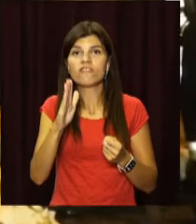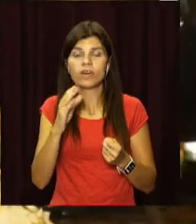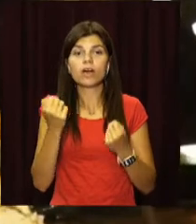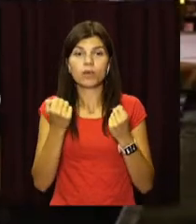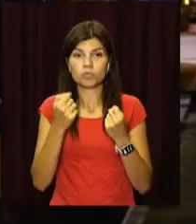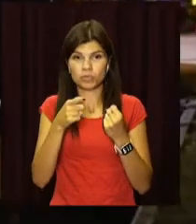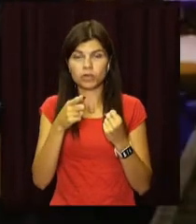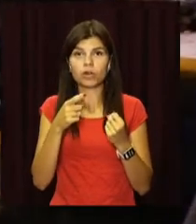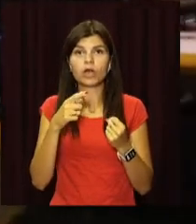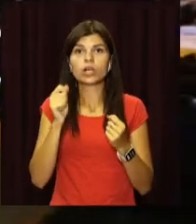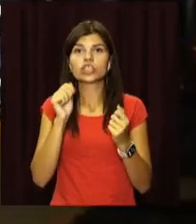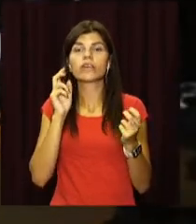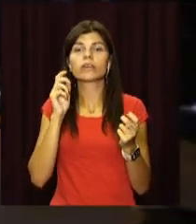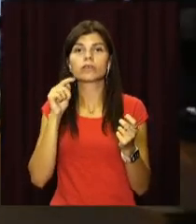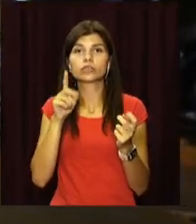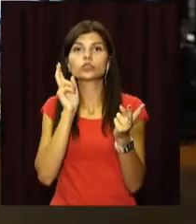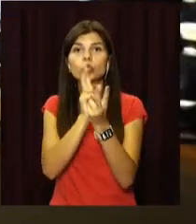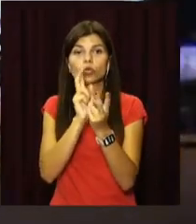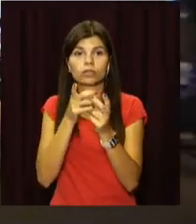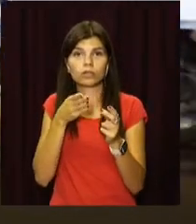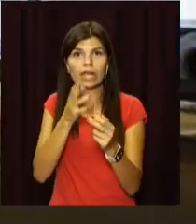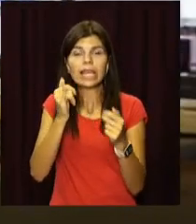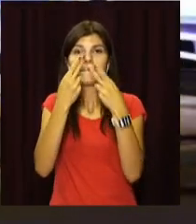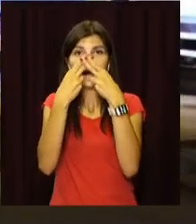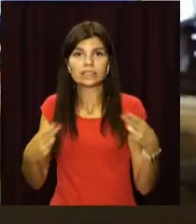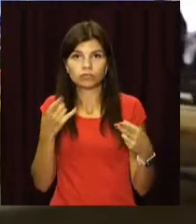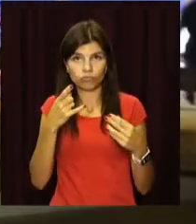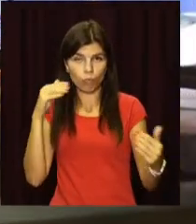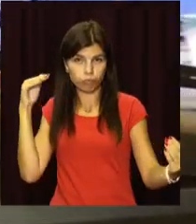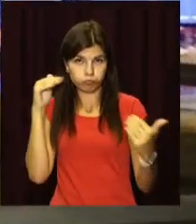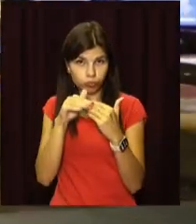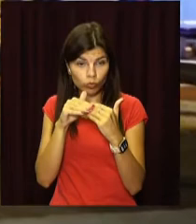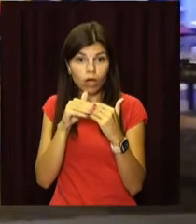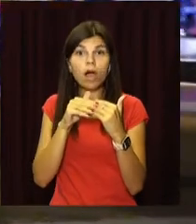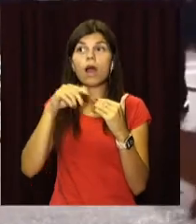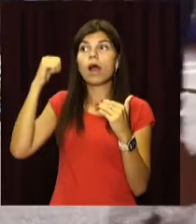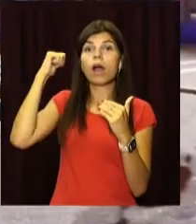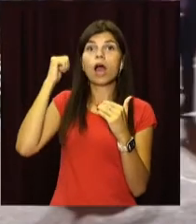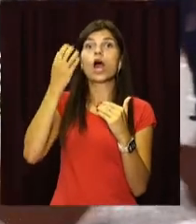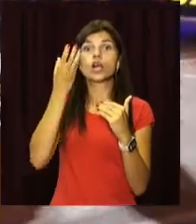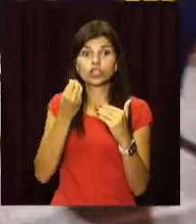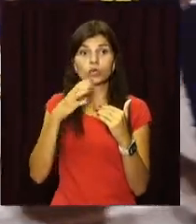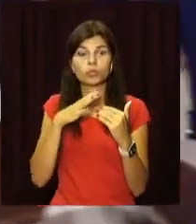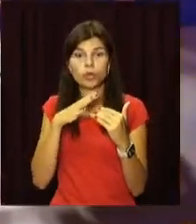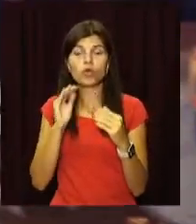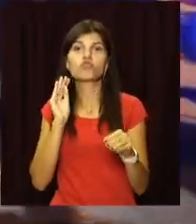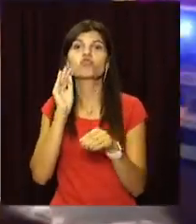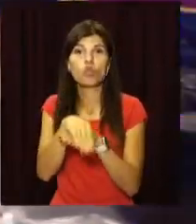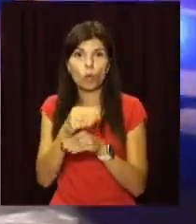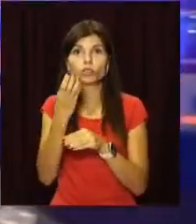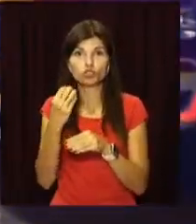ДАФ виїхав за зустрічну смугу та зіткнувся з мерседесом. В цей же час у попутному напрямку позаду ДАФ рухався ще